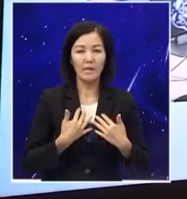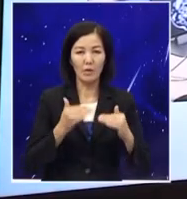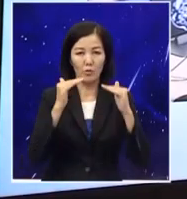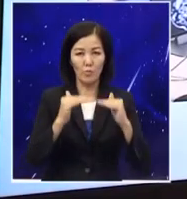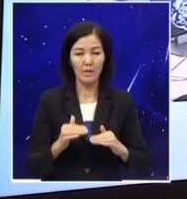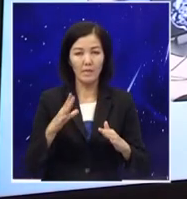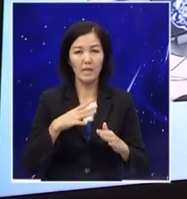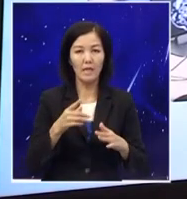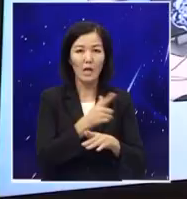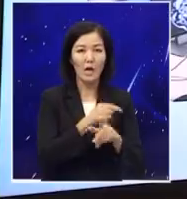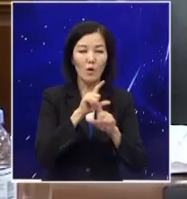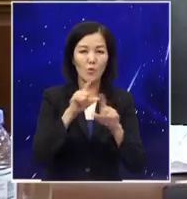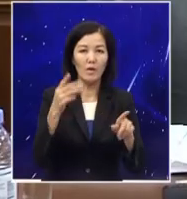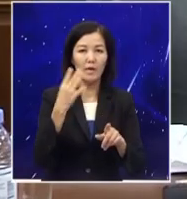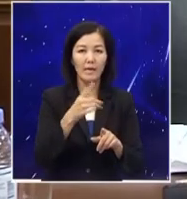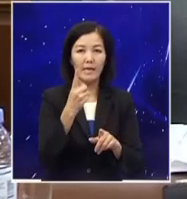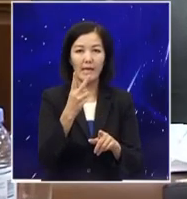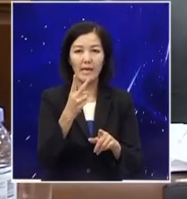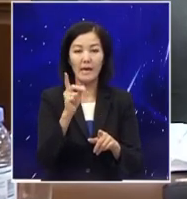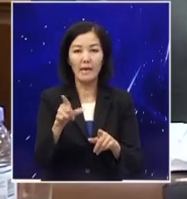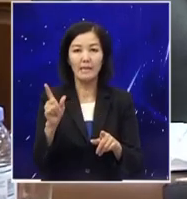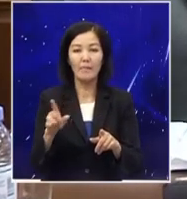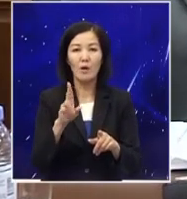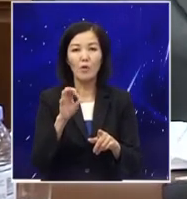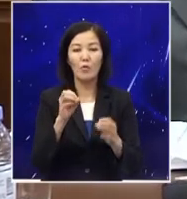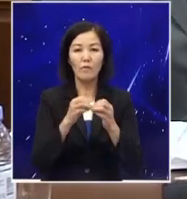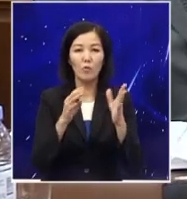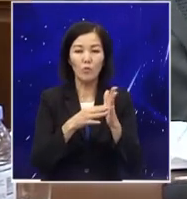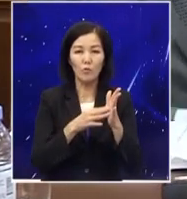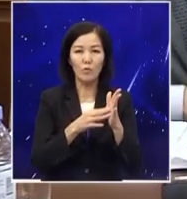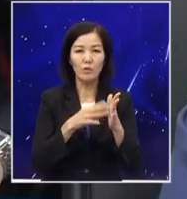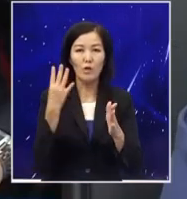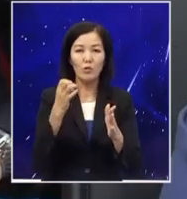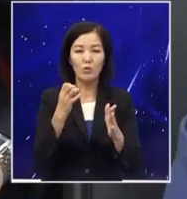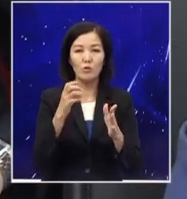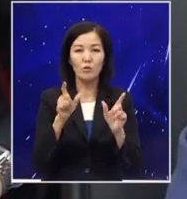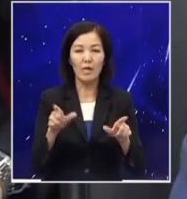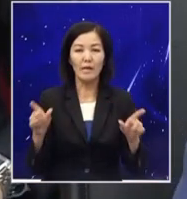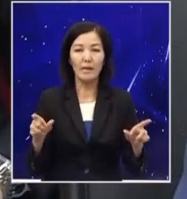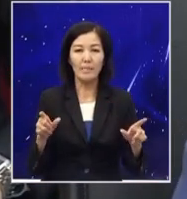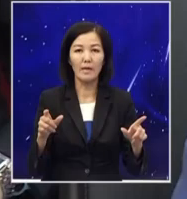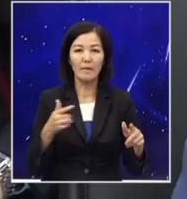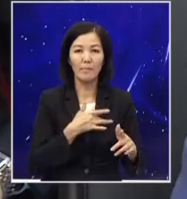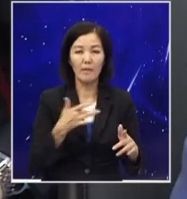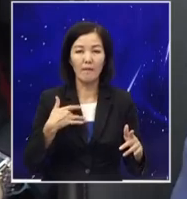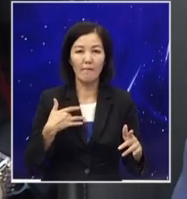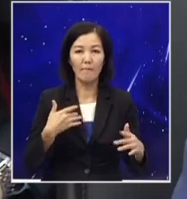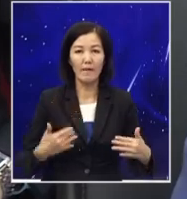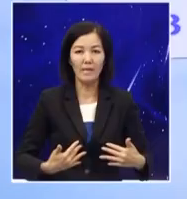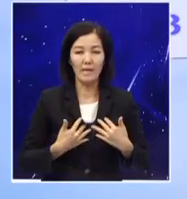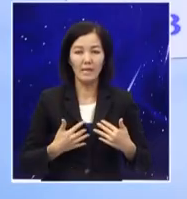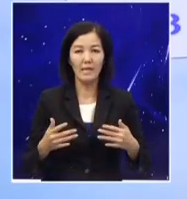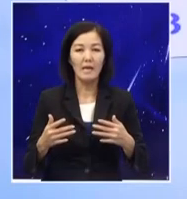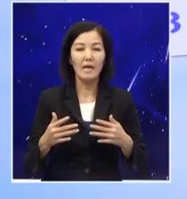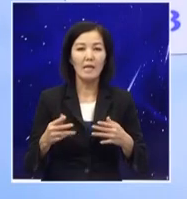төмендеген. Ауруханаларда 42 адам COVID-19, тағы 401 адам пневмониядан ем қабылдап жатыр. Екінші толқынға